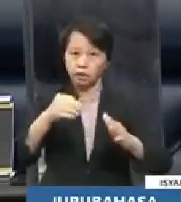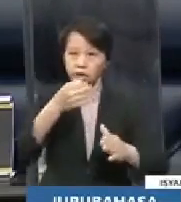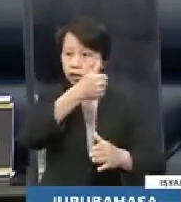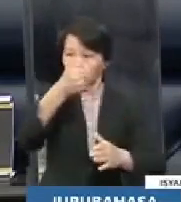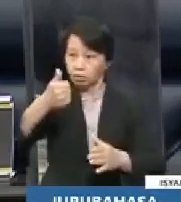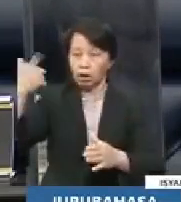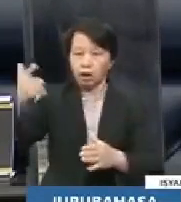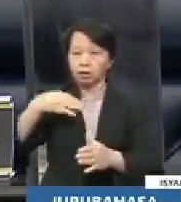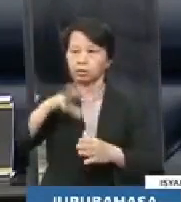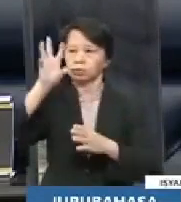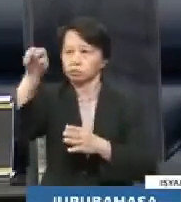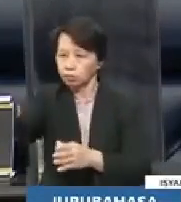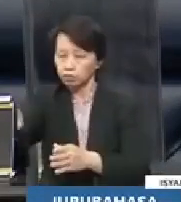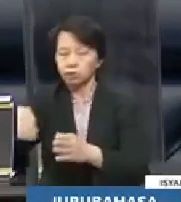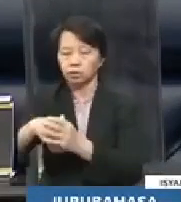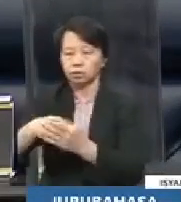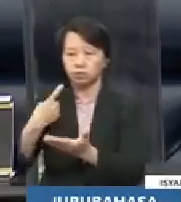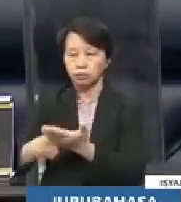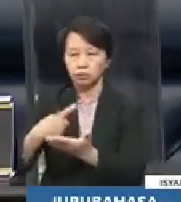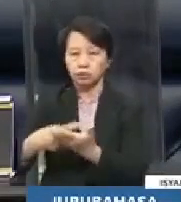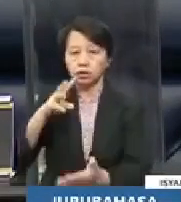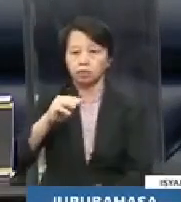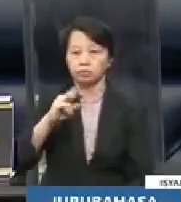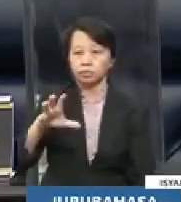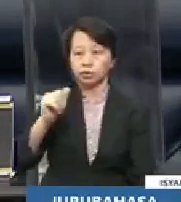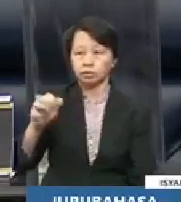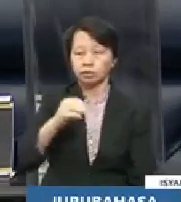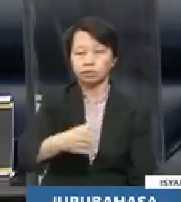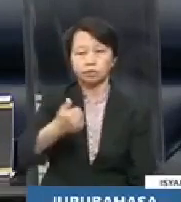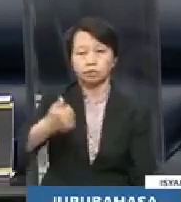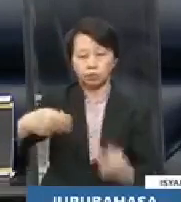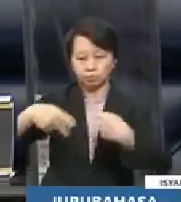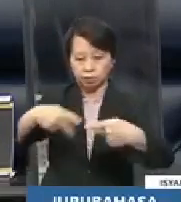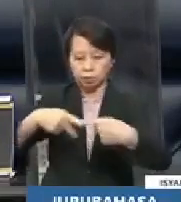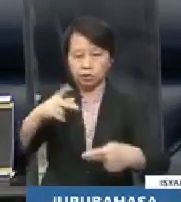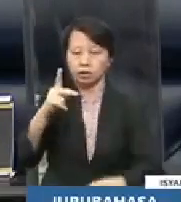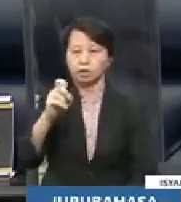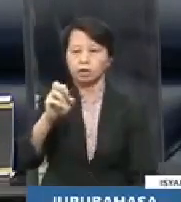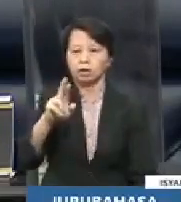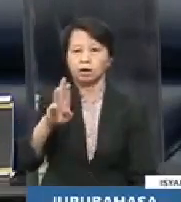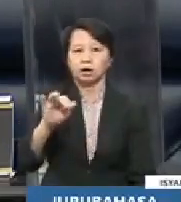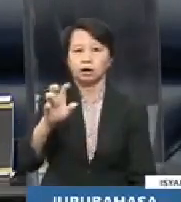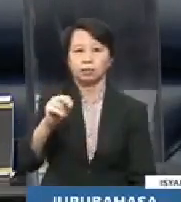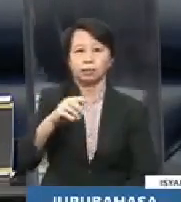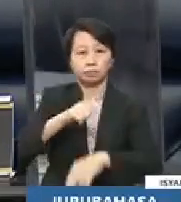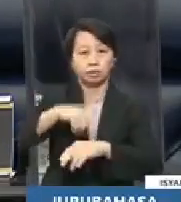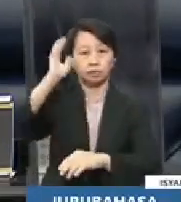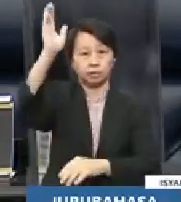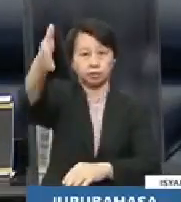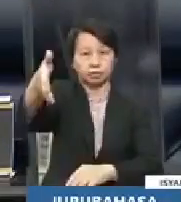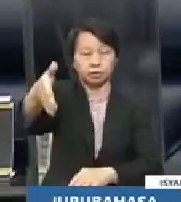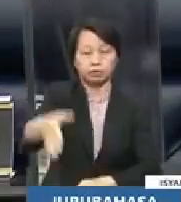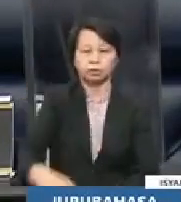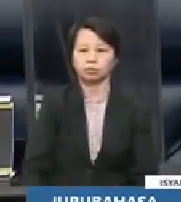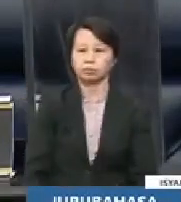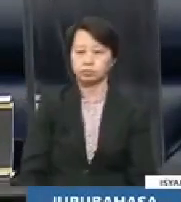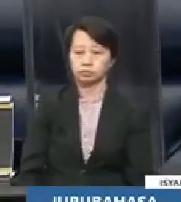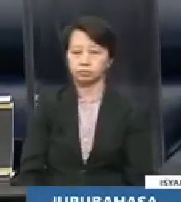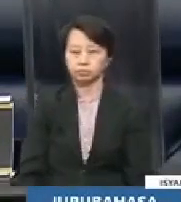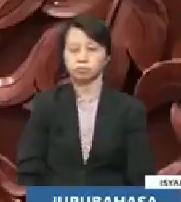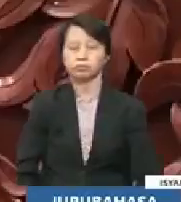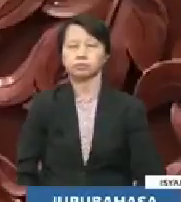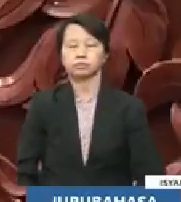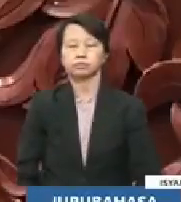pengantara yang lain dalam perbincangan berkaitan perjanjian NC dan mekanisme pasar dan karbon pada masa akan datang cuma sih Papar